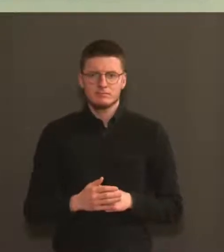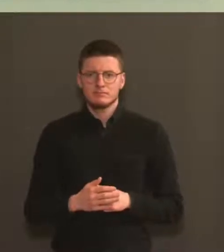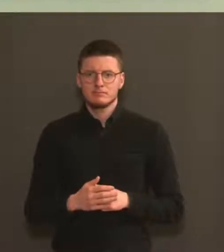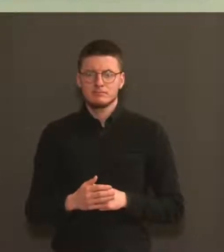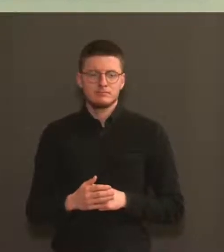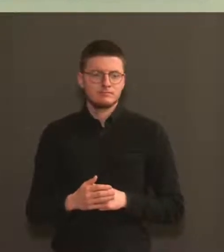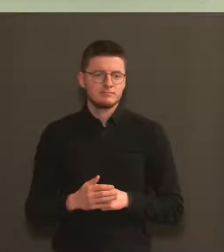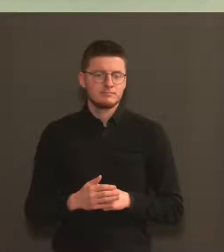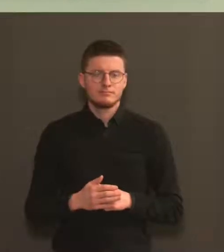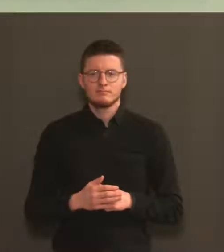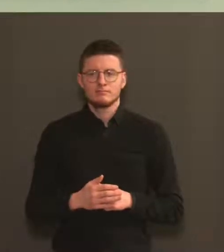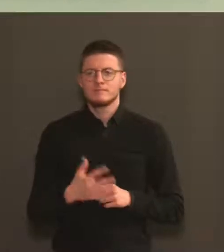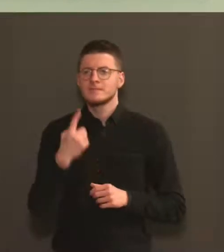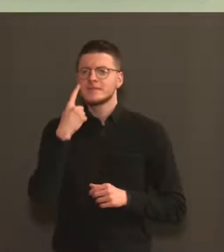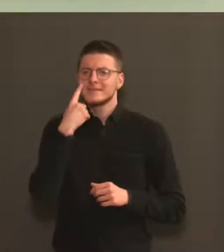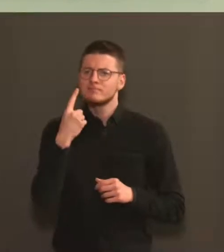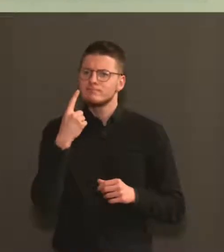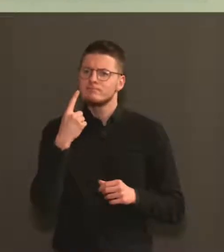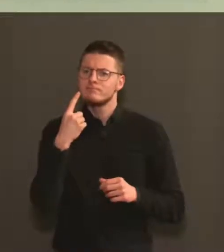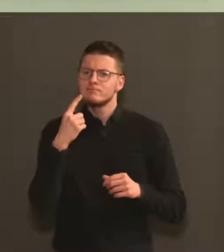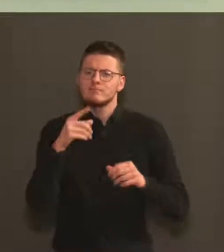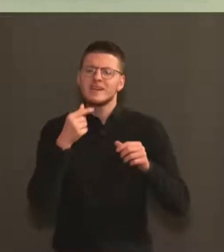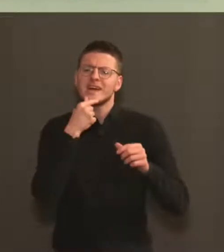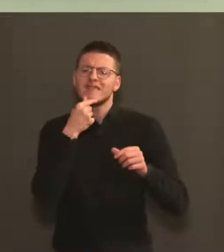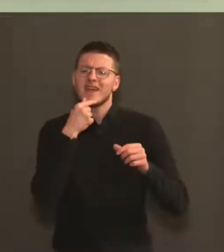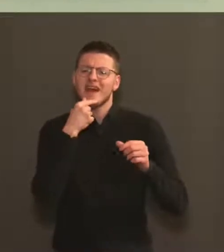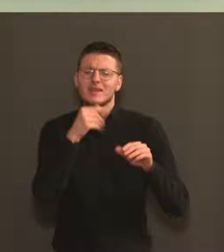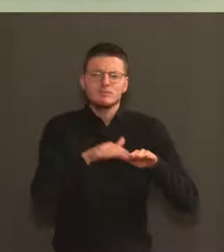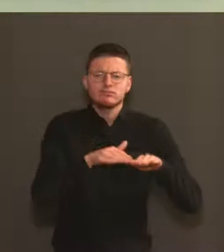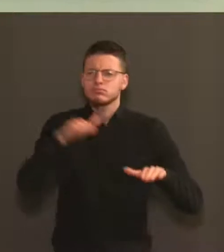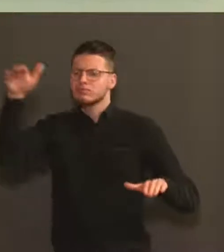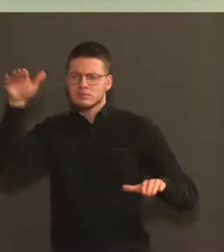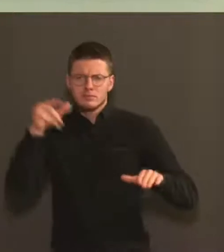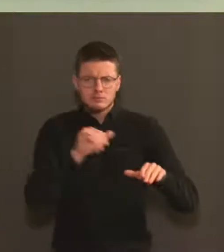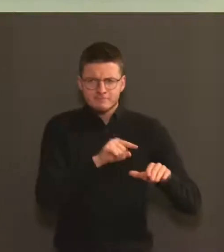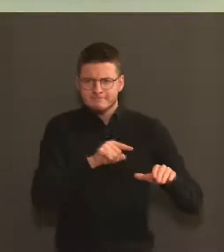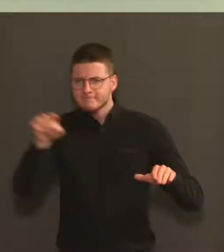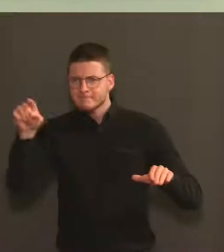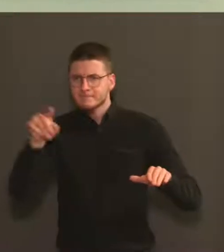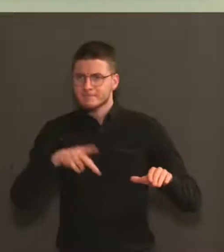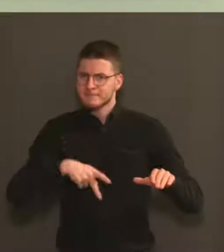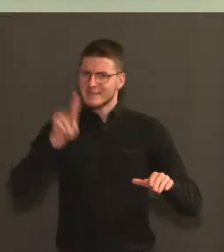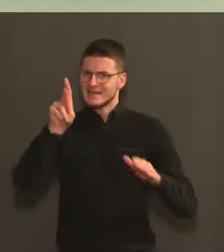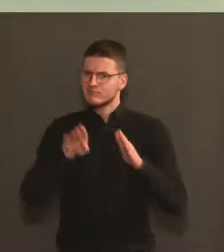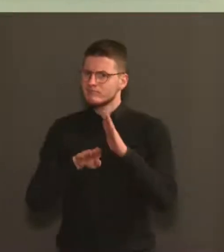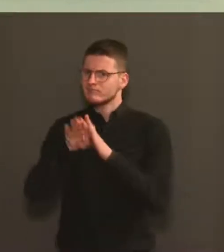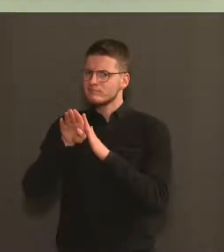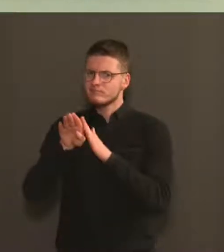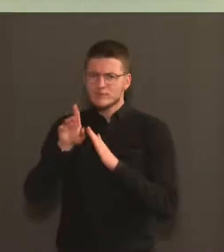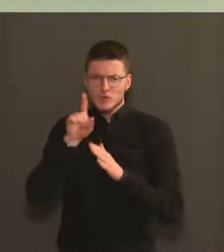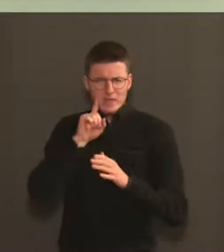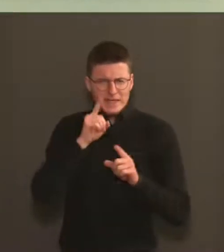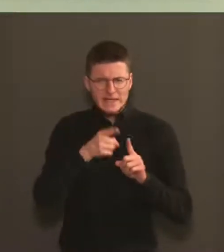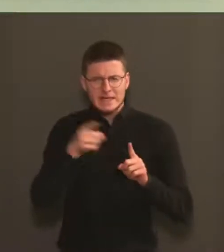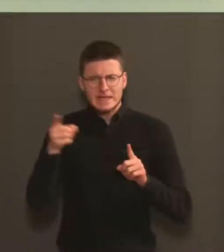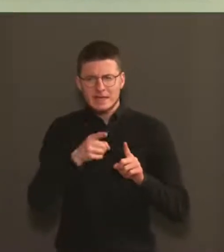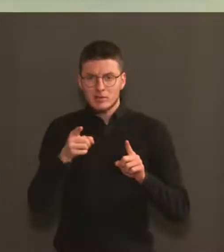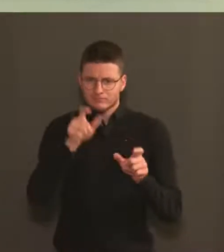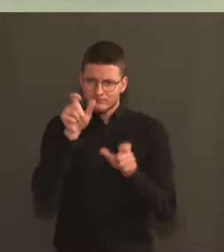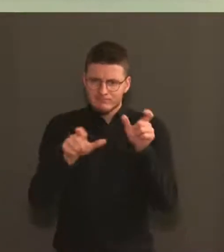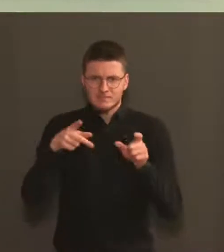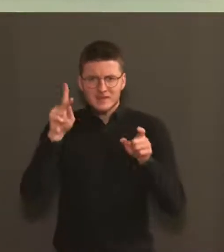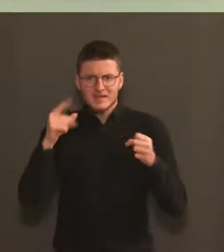Wanneer we naar de leeftijdsverdeling kijken, zien we dat de grootste toename vooral te zien is bij de actieve bevolking, gaande van